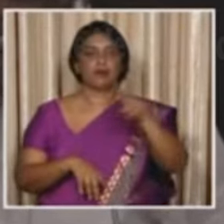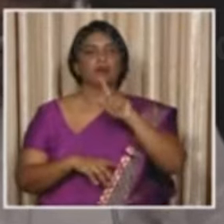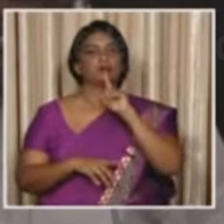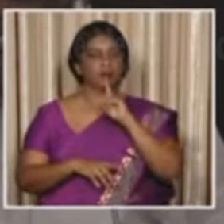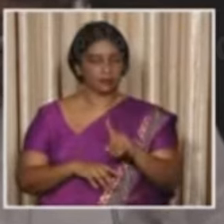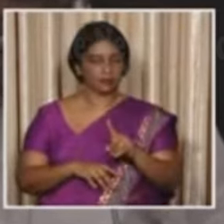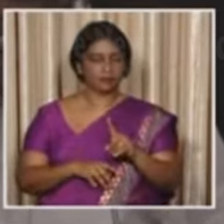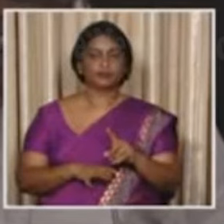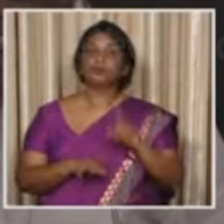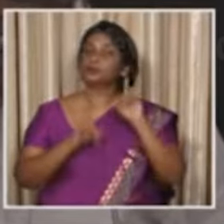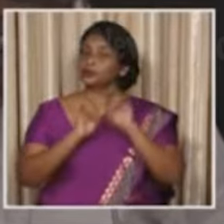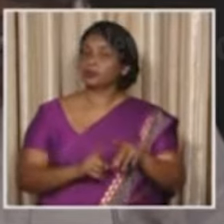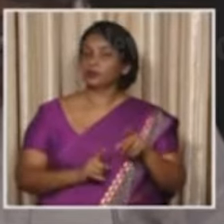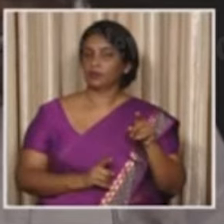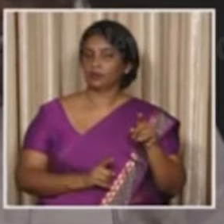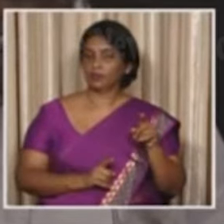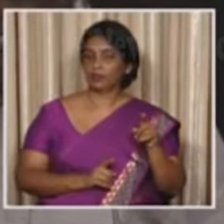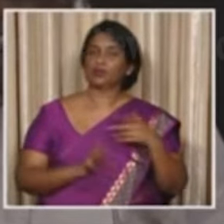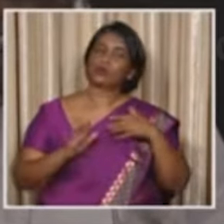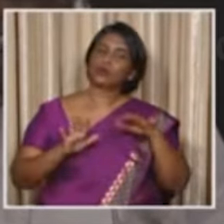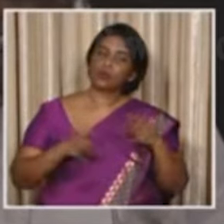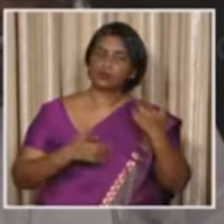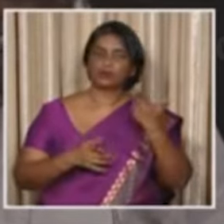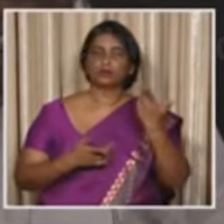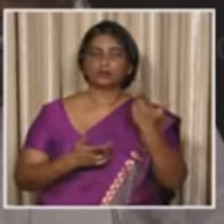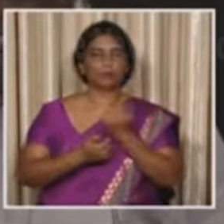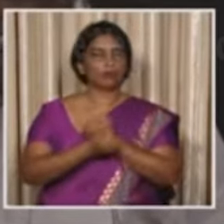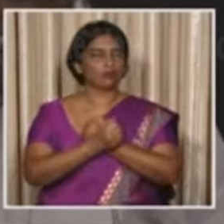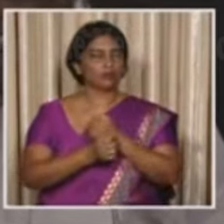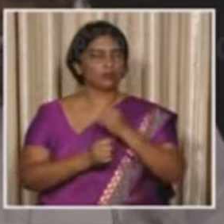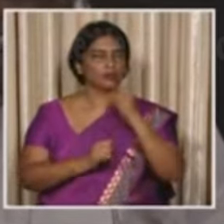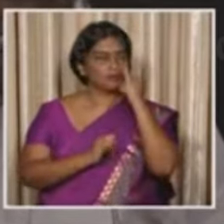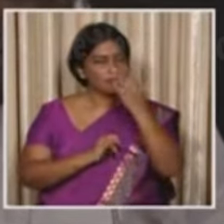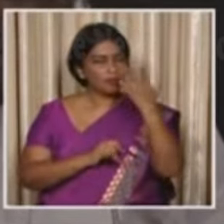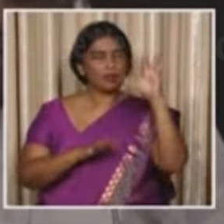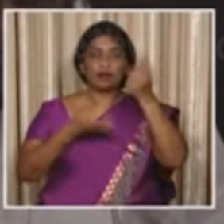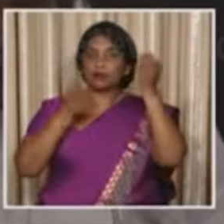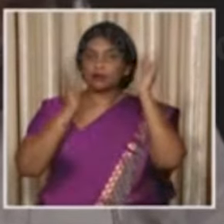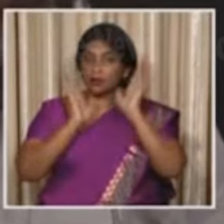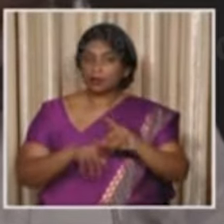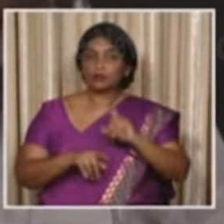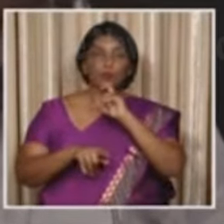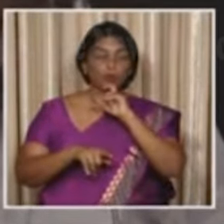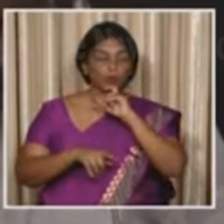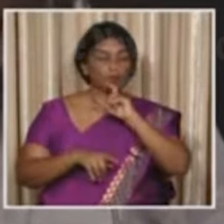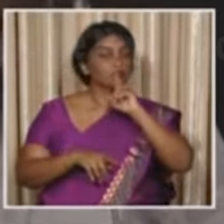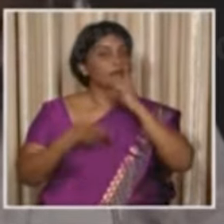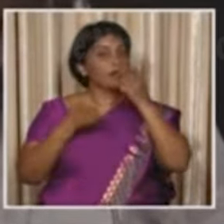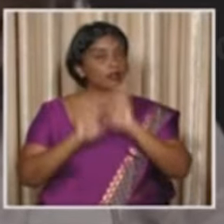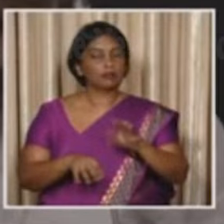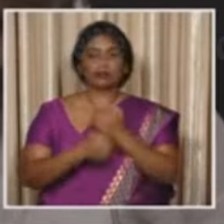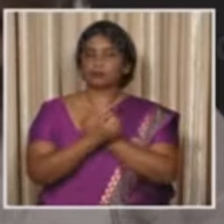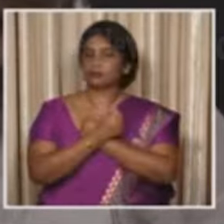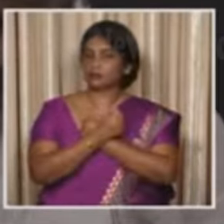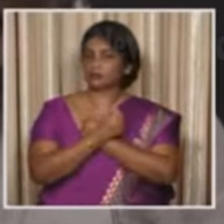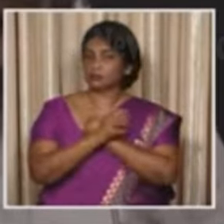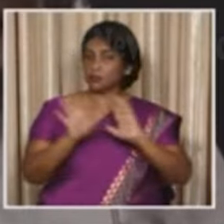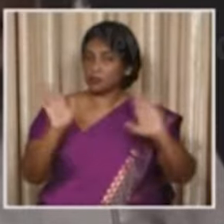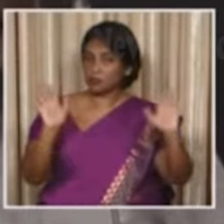හරි, එතකොට ඕනෙම විත්තිකාරයෙක් චෝදනාවක් කරන කෙනෙක් අවසාන අධිකරණයකින් නිදොස් කොට නිදහස් කරන